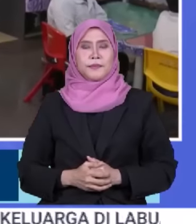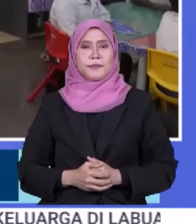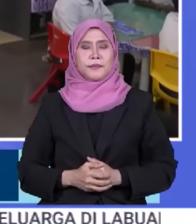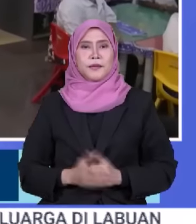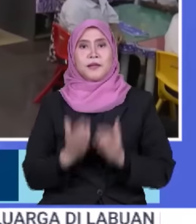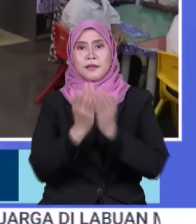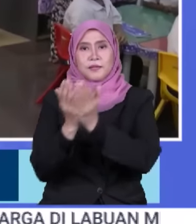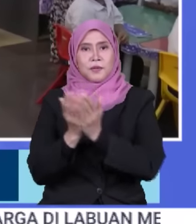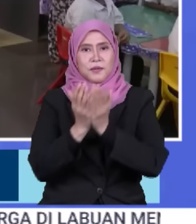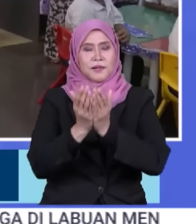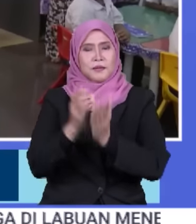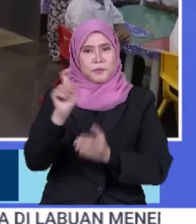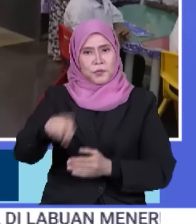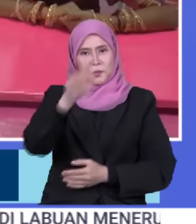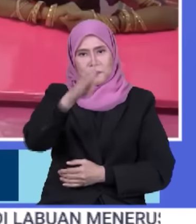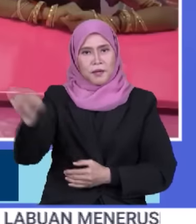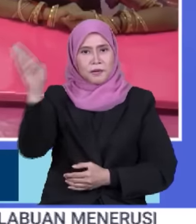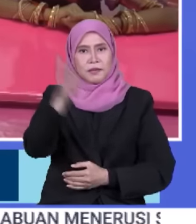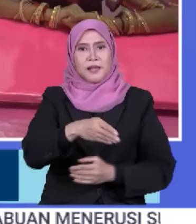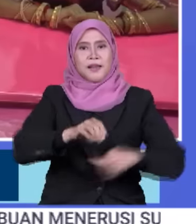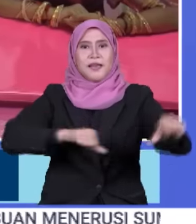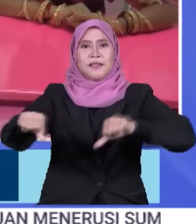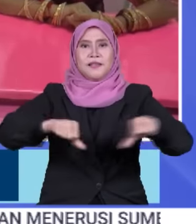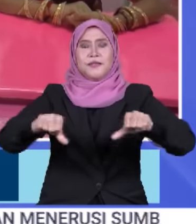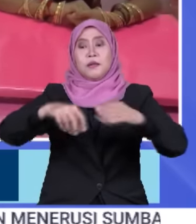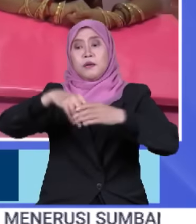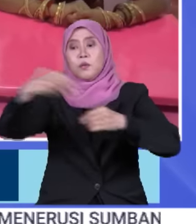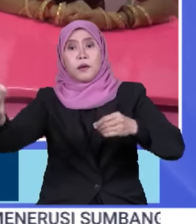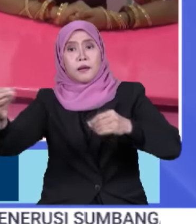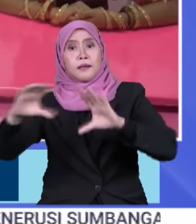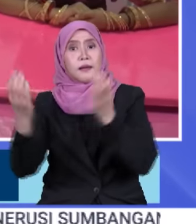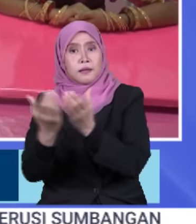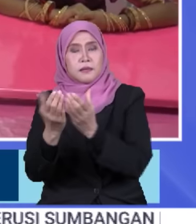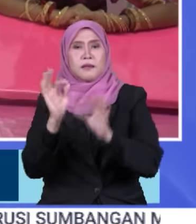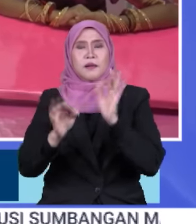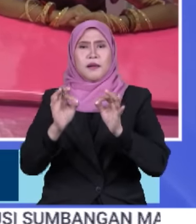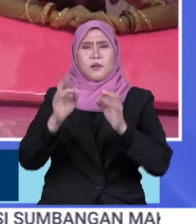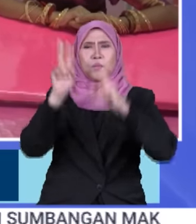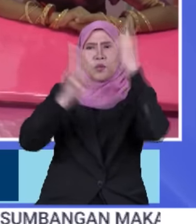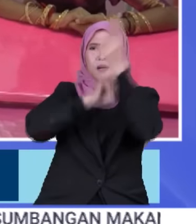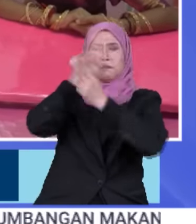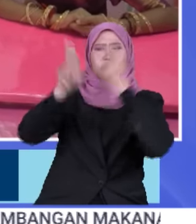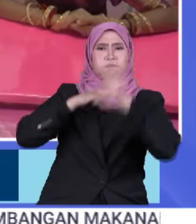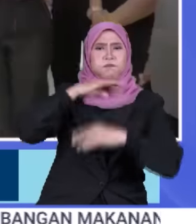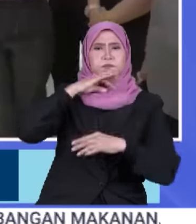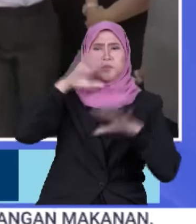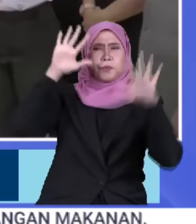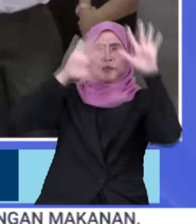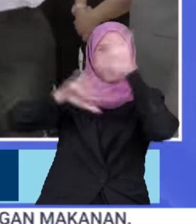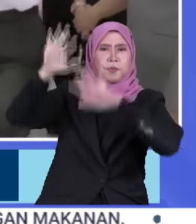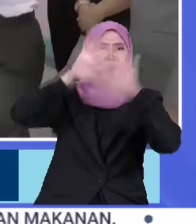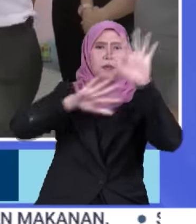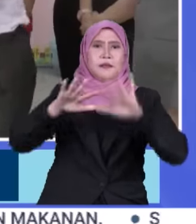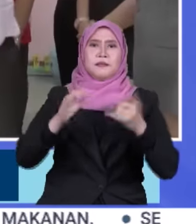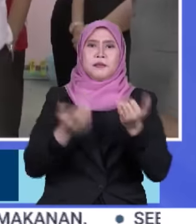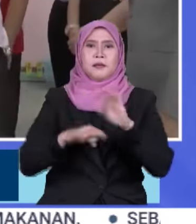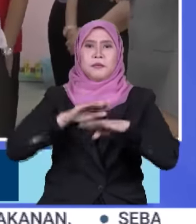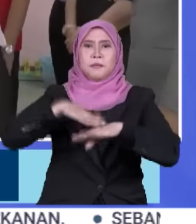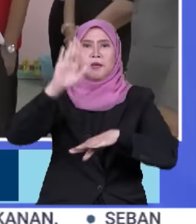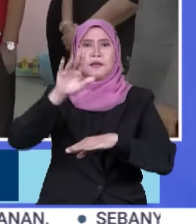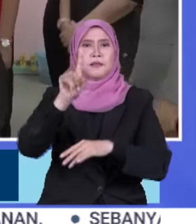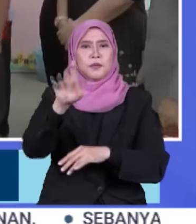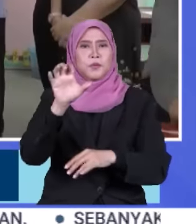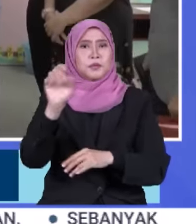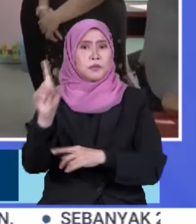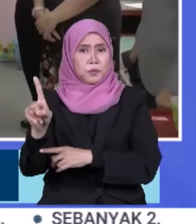Pihak sekolah perlu membatalkan semua aktiviti luar bilik darjah jika bacaan indeks pencemaran udara melebihi 101. Tindakan